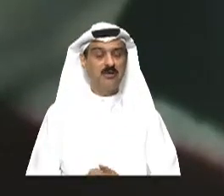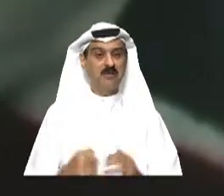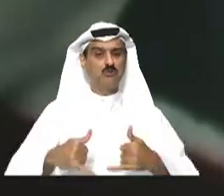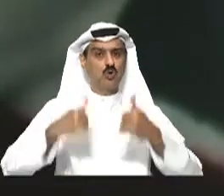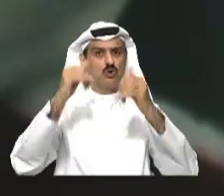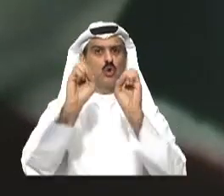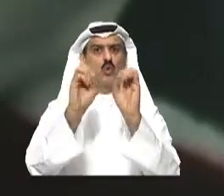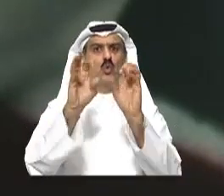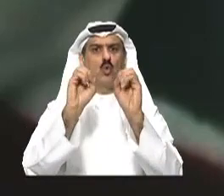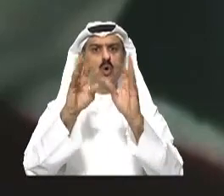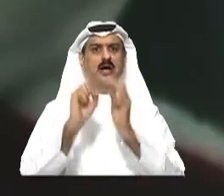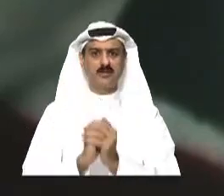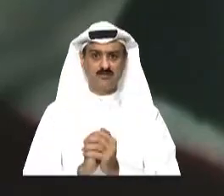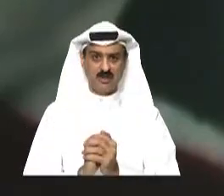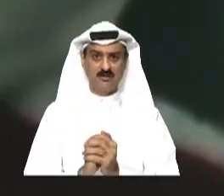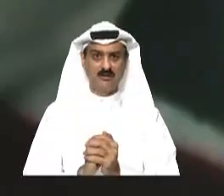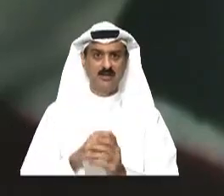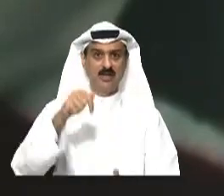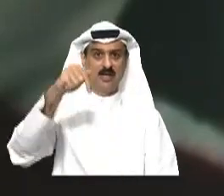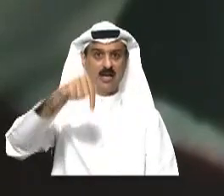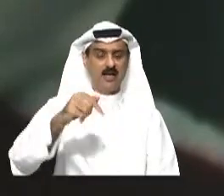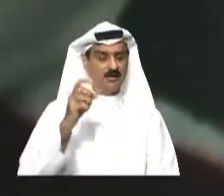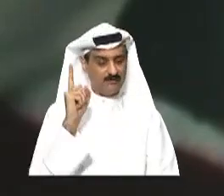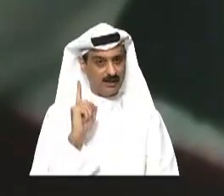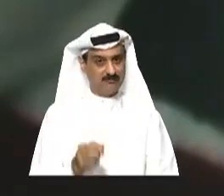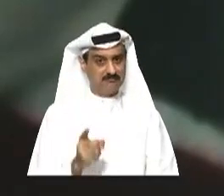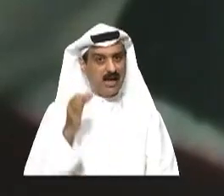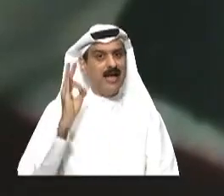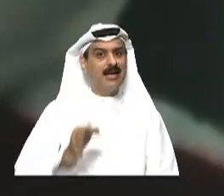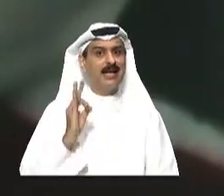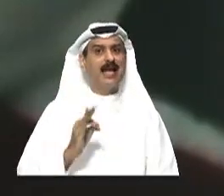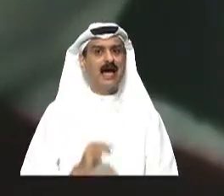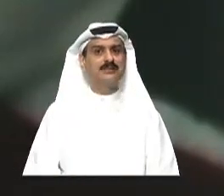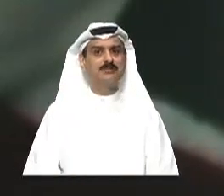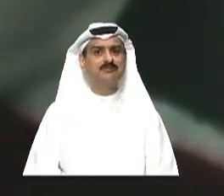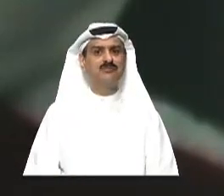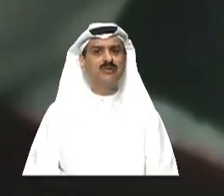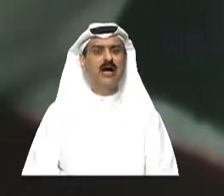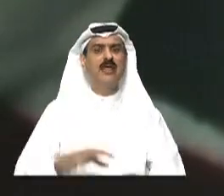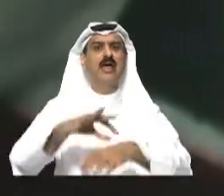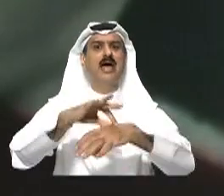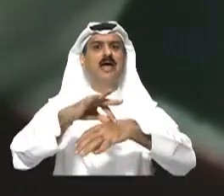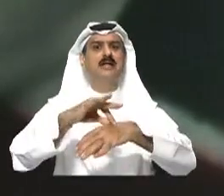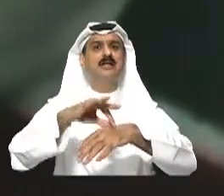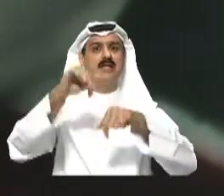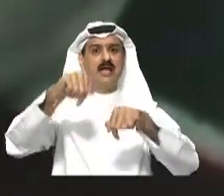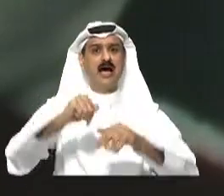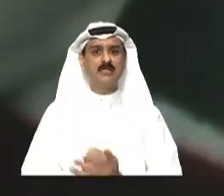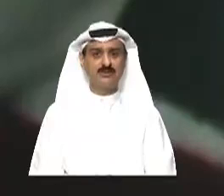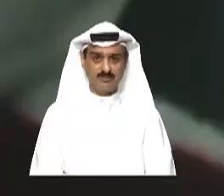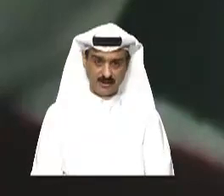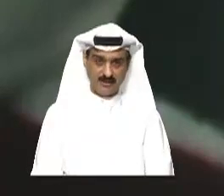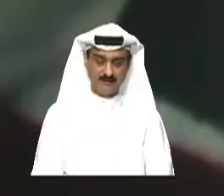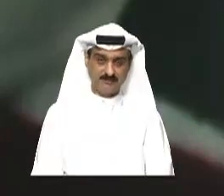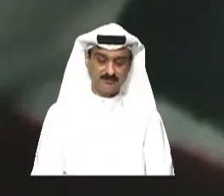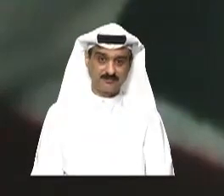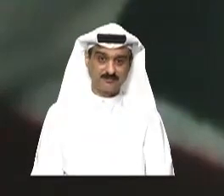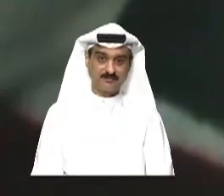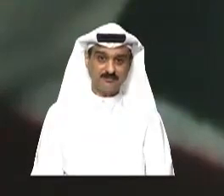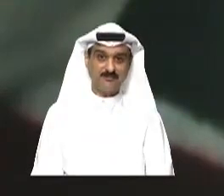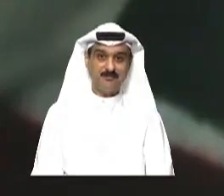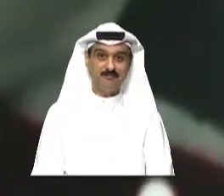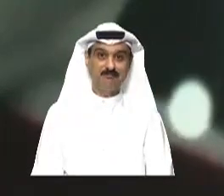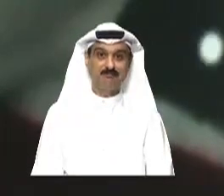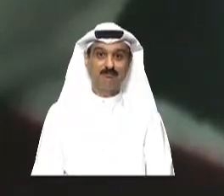الكثيرة لهم تشهد بذلك، وحاليا هم مطالبين من جماهيرهم قبل، وبالإضافة هم مطالبين من